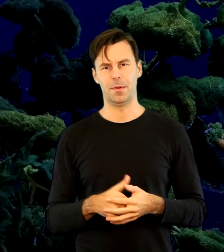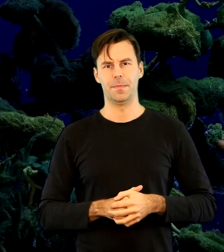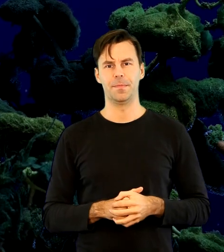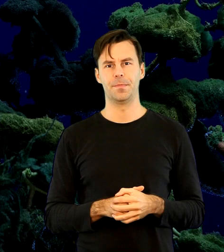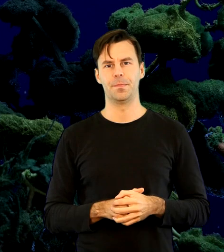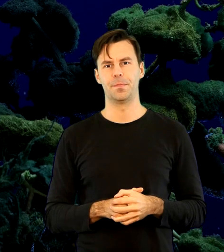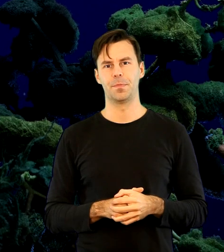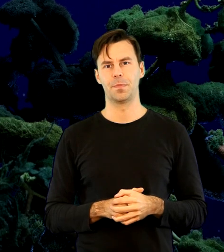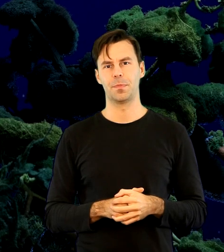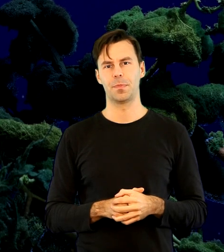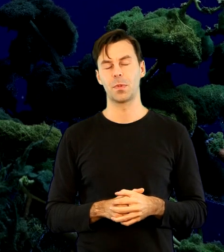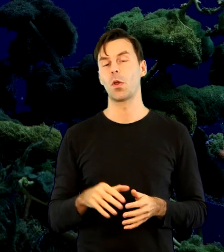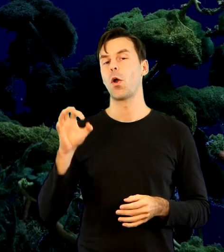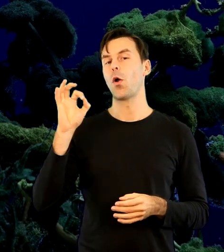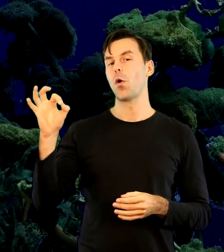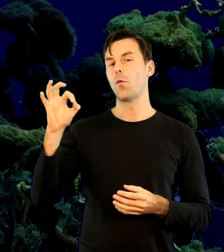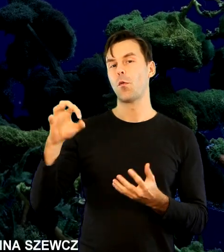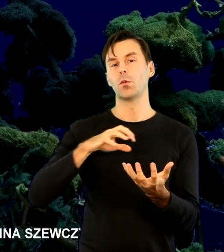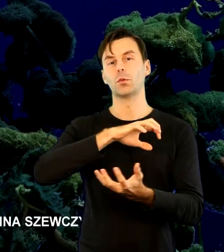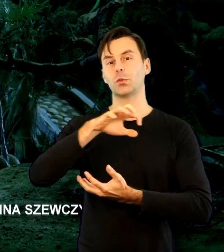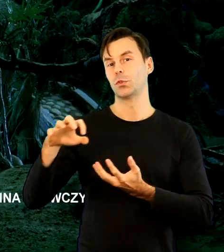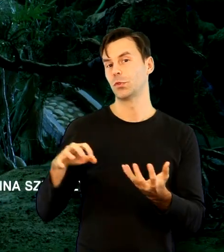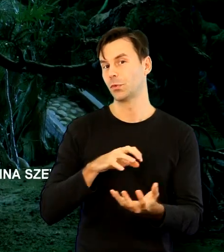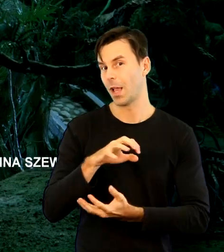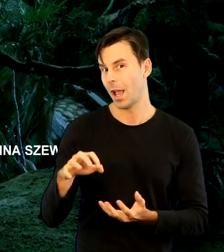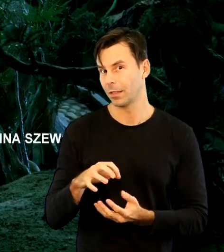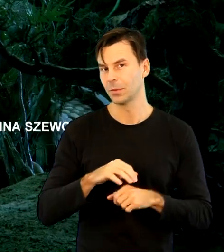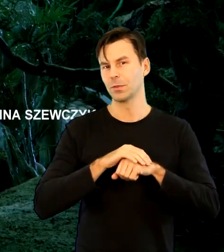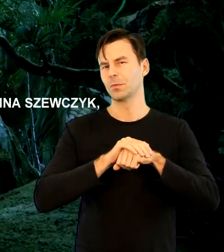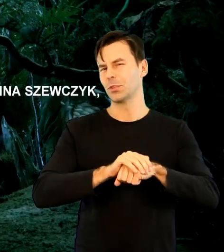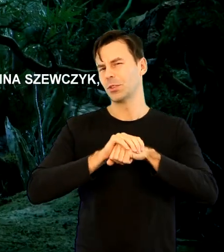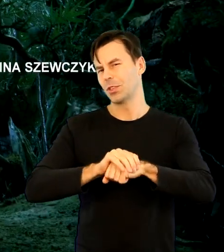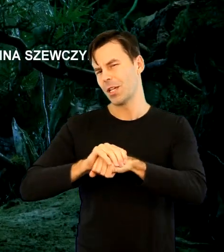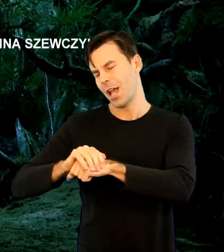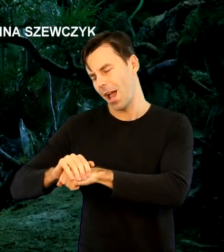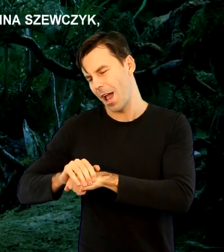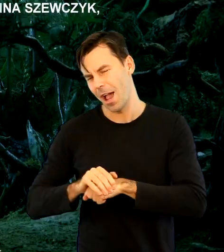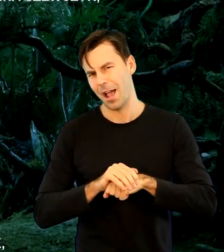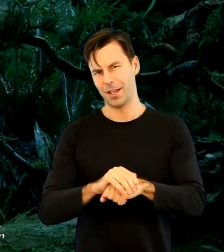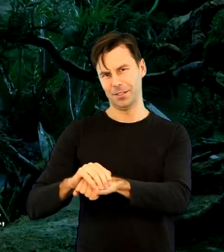do niego świat należy, w przyjaźń nie ugię.